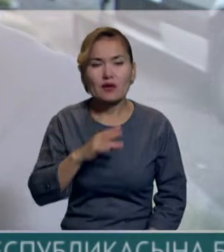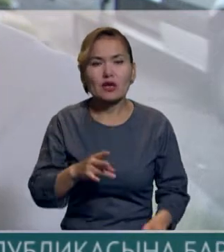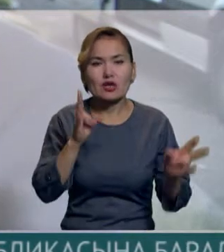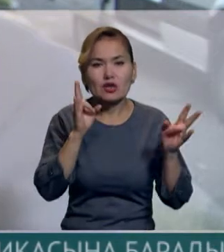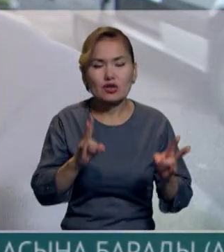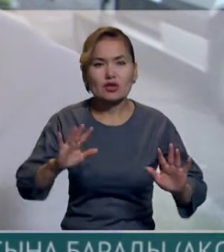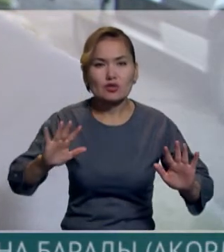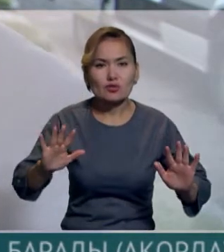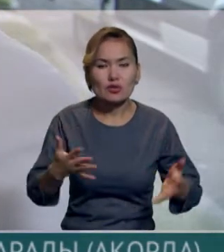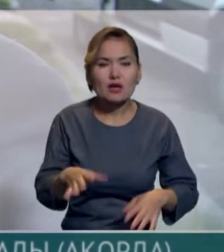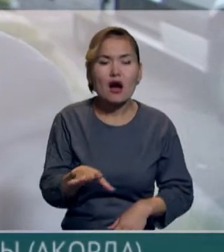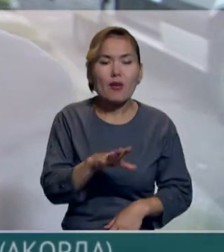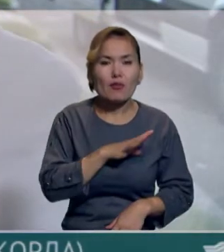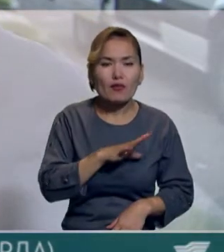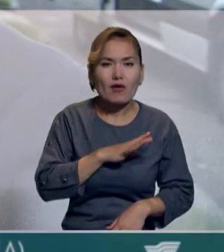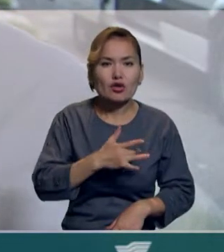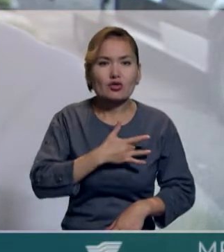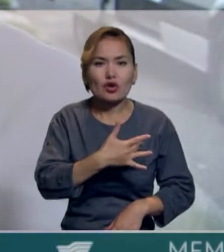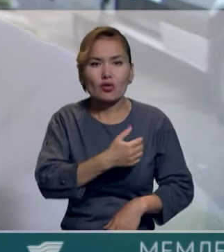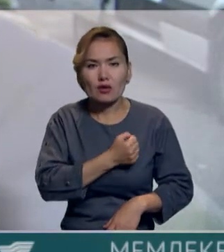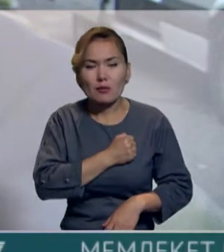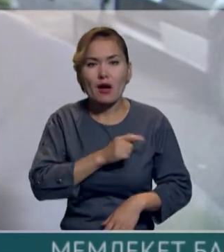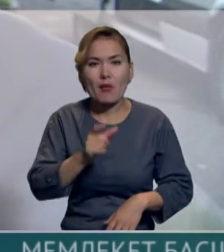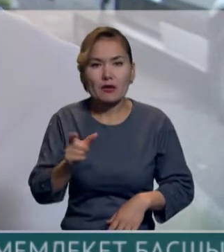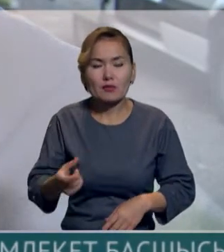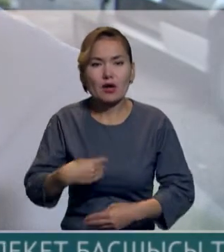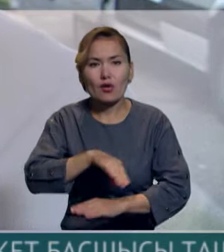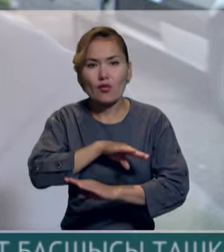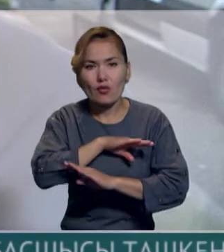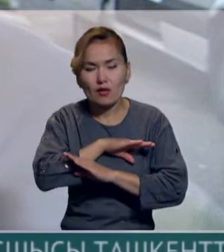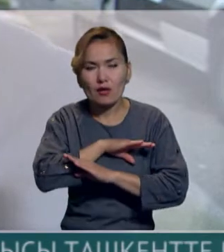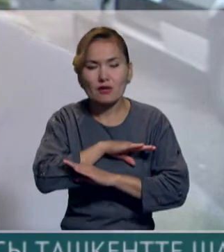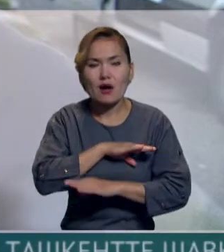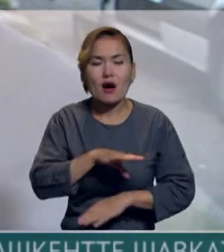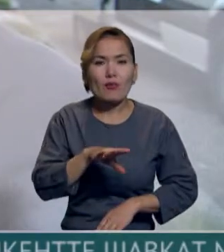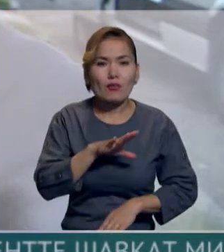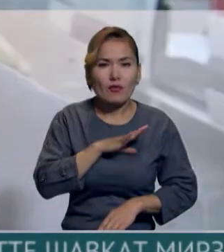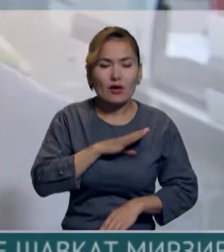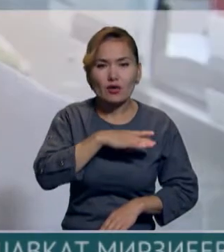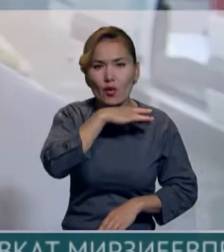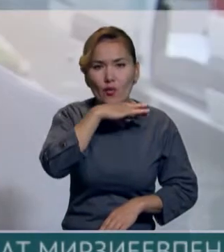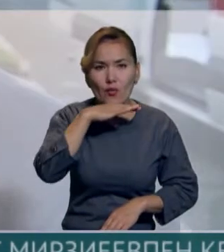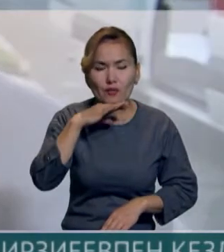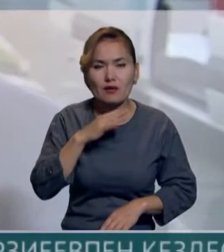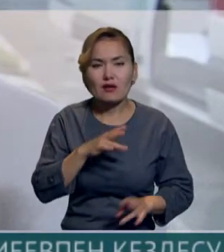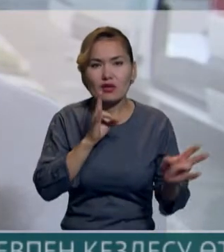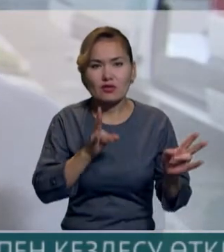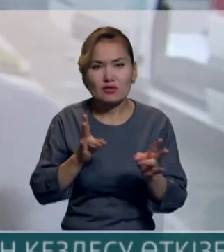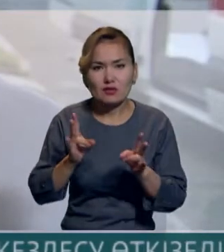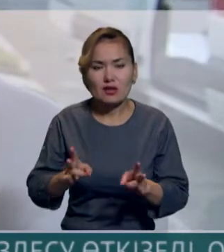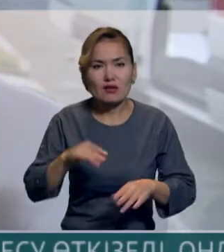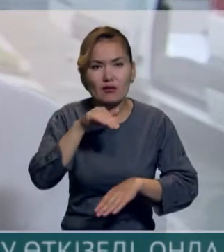авариядан, болмаса жаңағы жүрегі тоқтап қалып өліп кетіп жатқан адамдар көп. Кенеттен жүрегі тоқтап